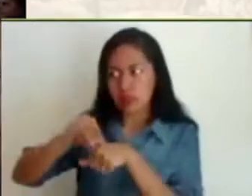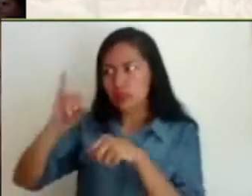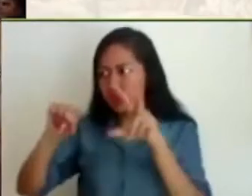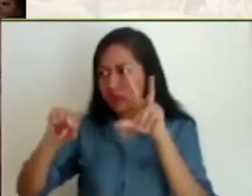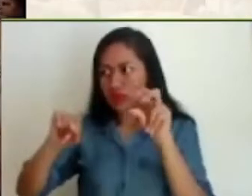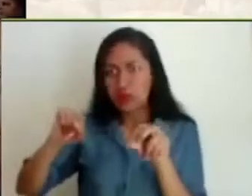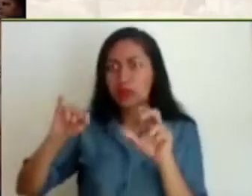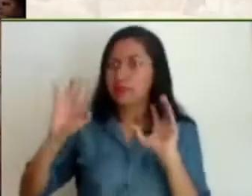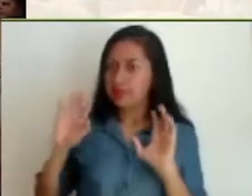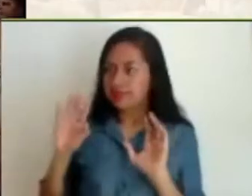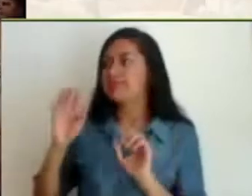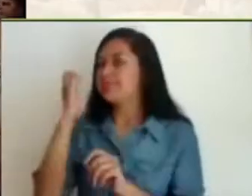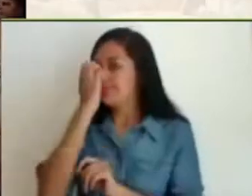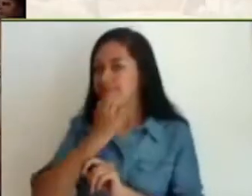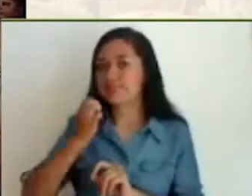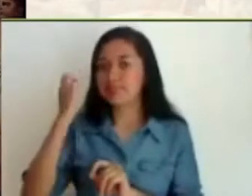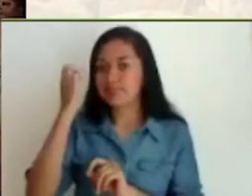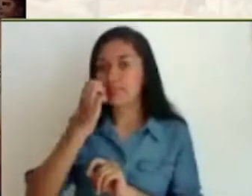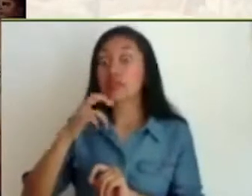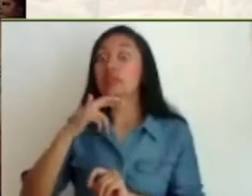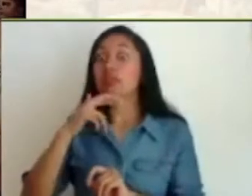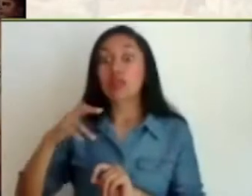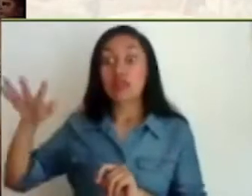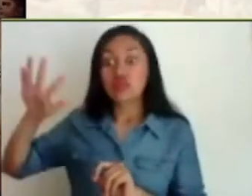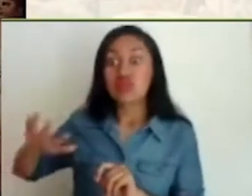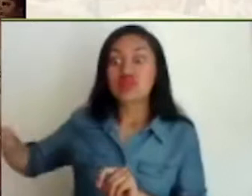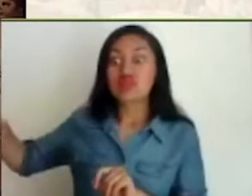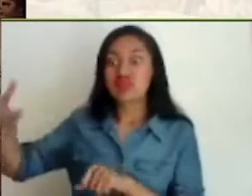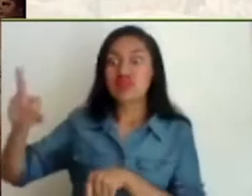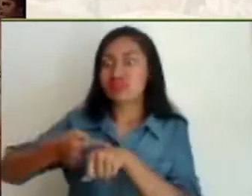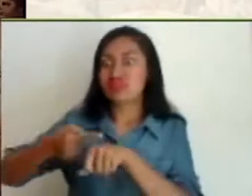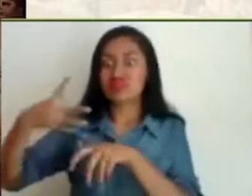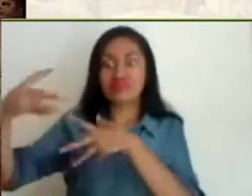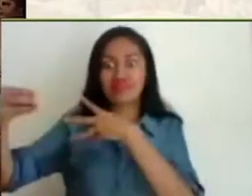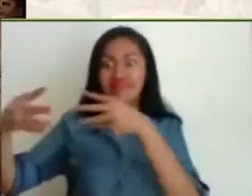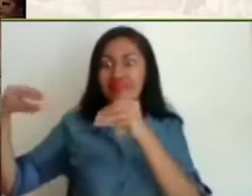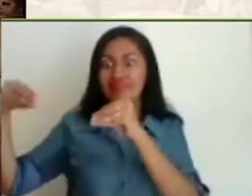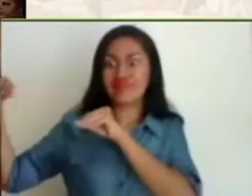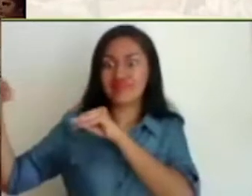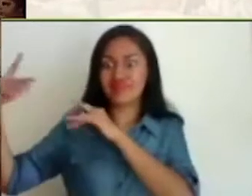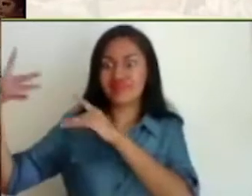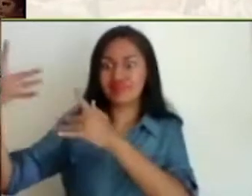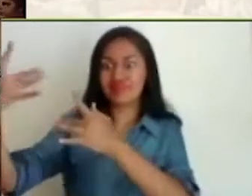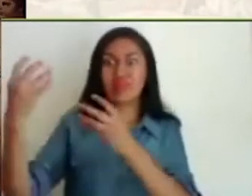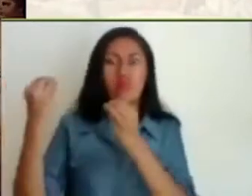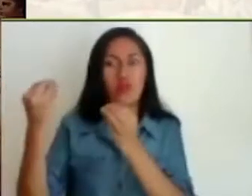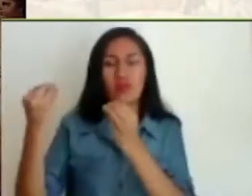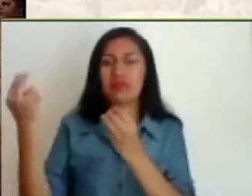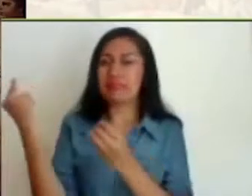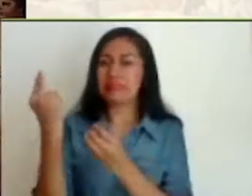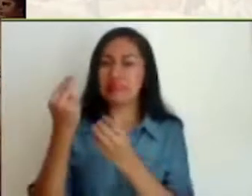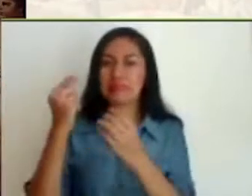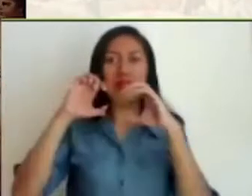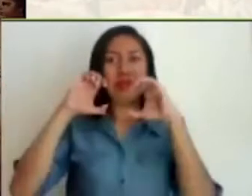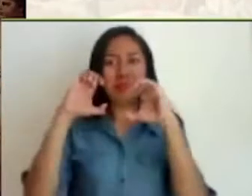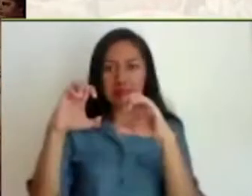prevenzione prevedevano la disinfezione degli oggetti. I trattamenti potevano variare a seconda del tipo di mercanzie, ma da un punto